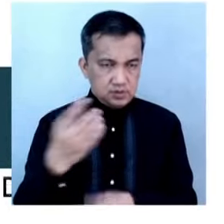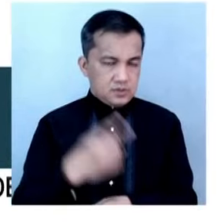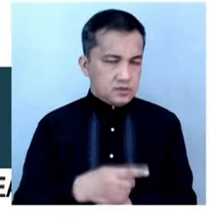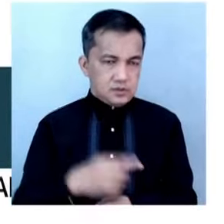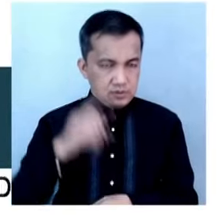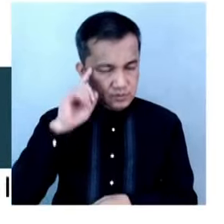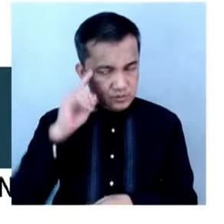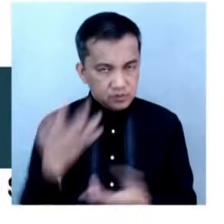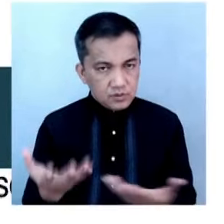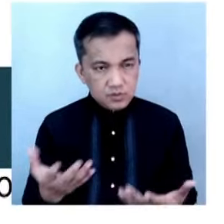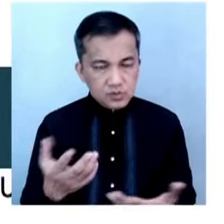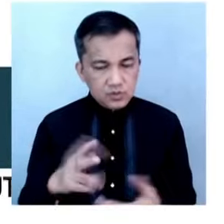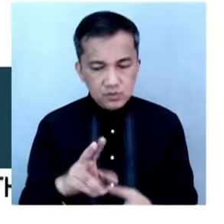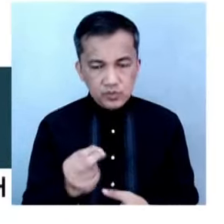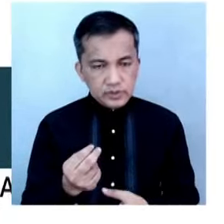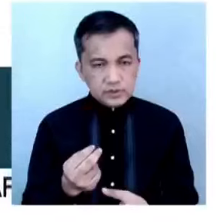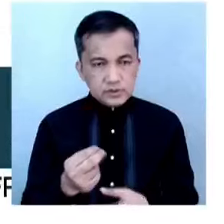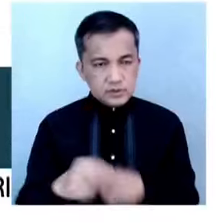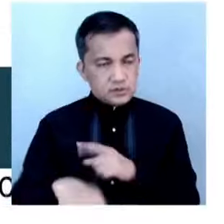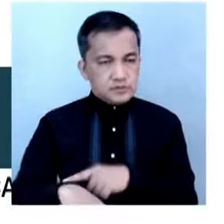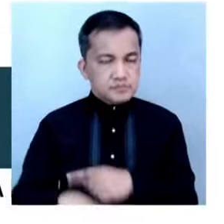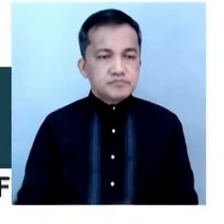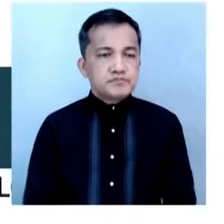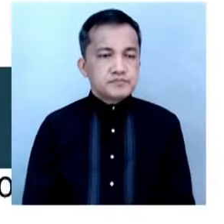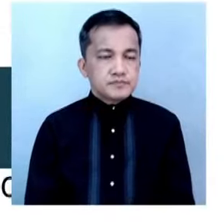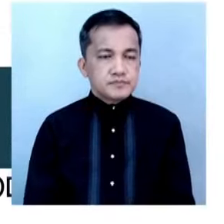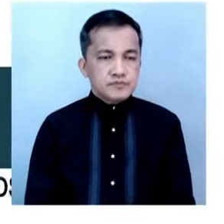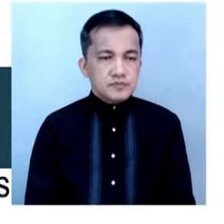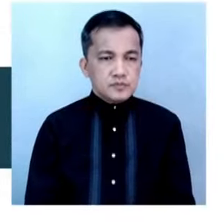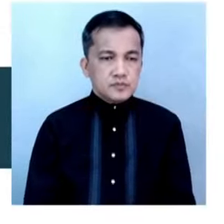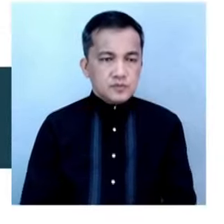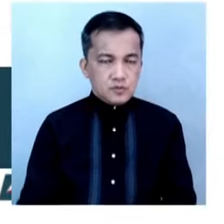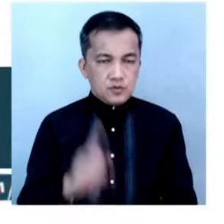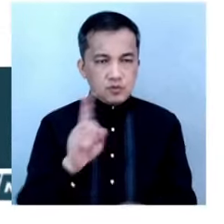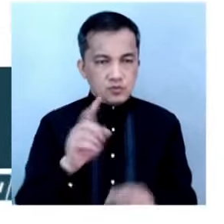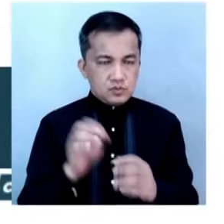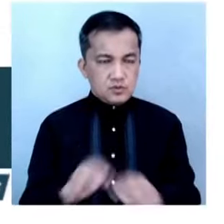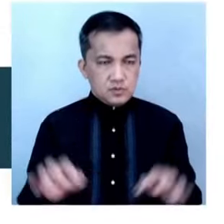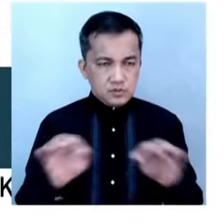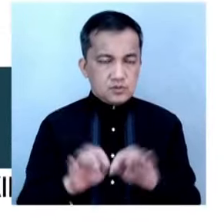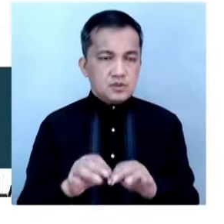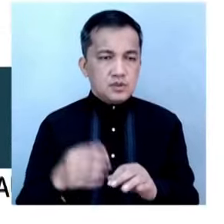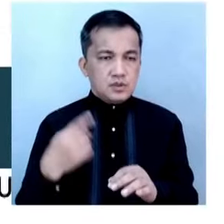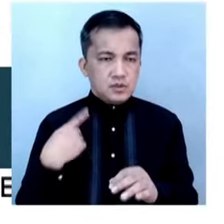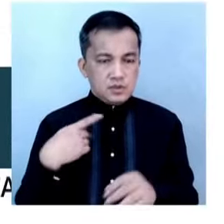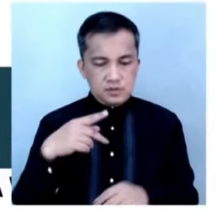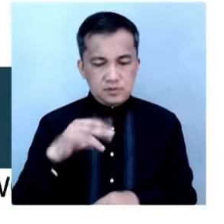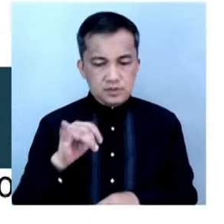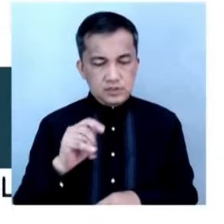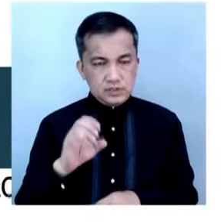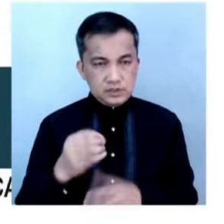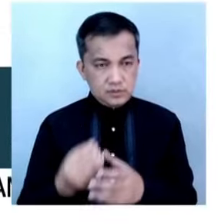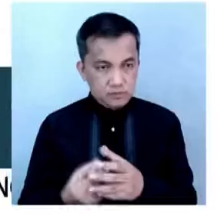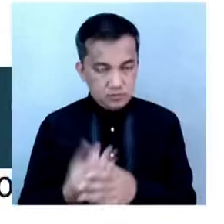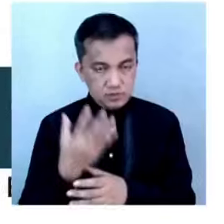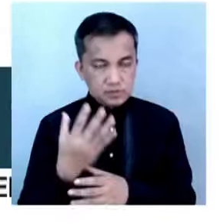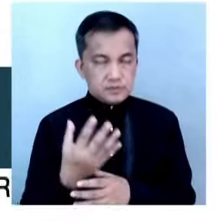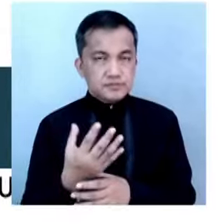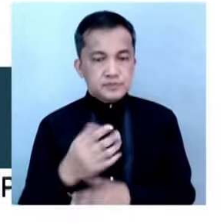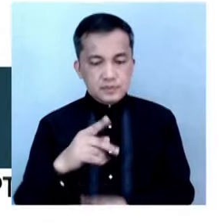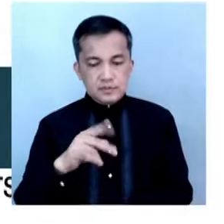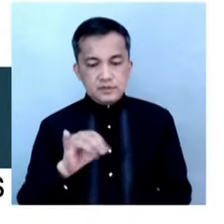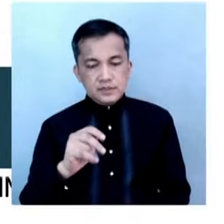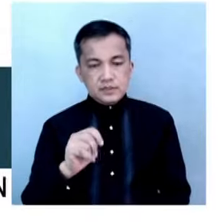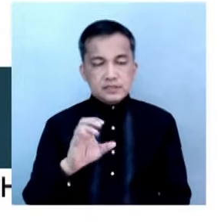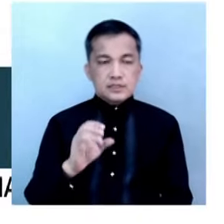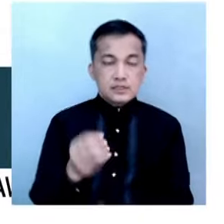know when or kung anong oras siya. But what's really important is if magkakaroon man po ng phreatic eruptions at itong phreatic eruptions